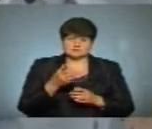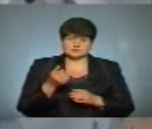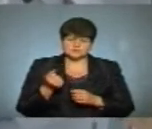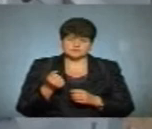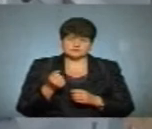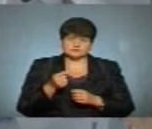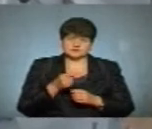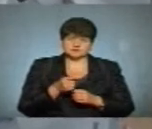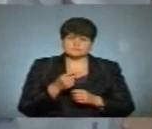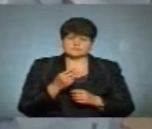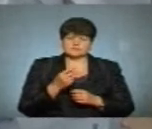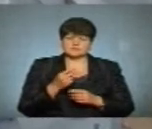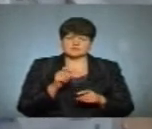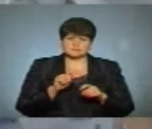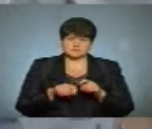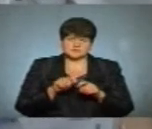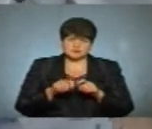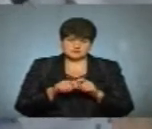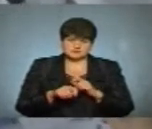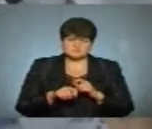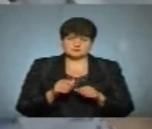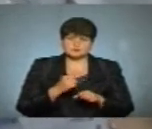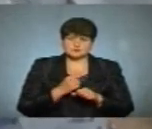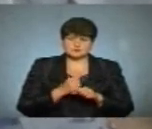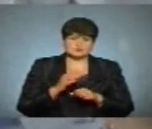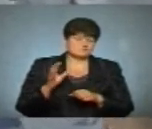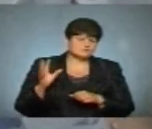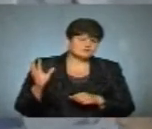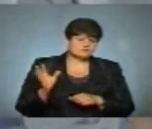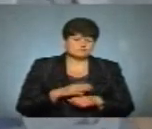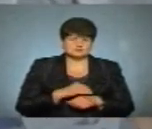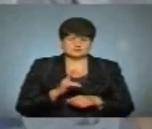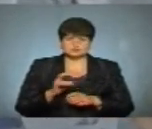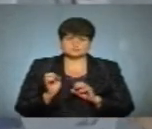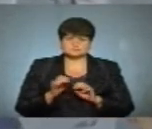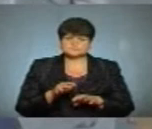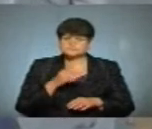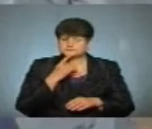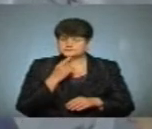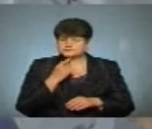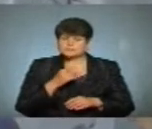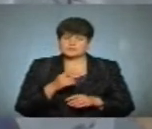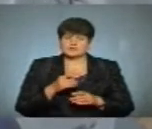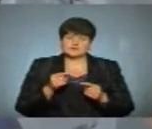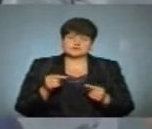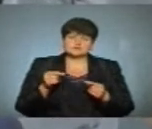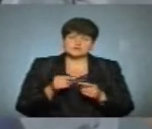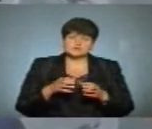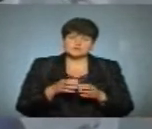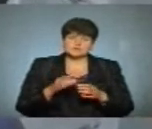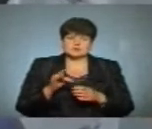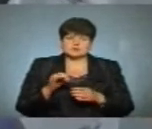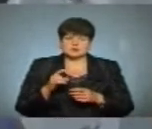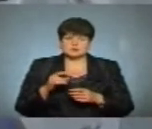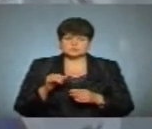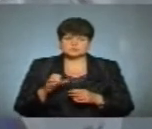йдуть дві пробірки на аналізи. Оце робиться абсолютно всім донорам. От для визначення групи резусу і